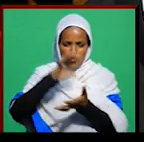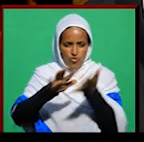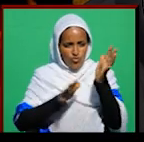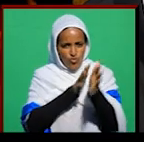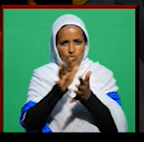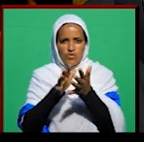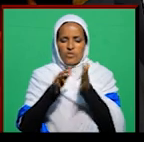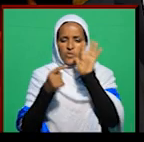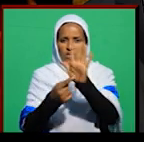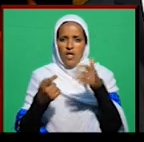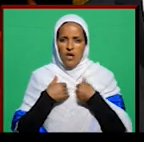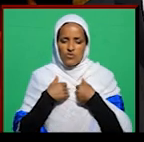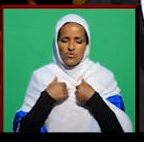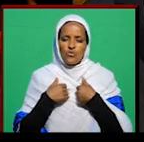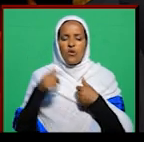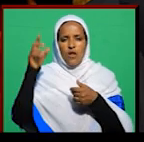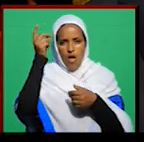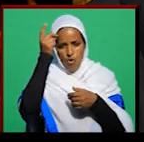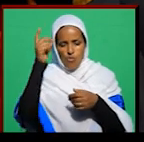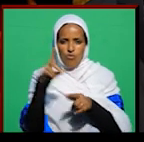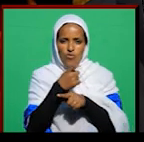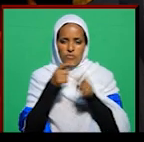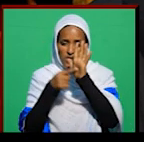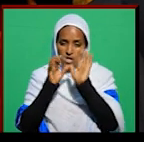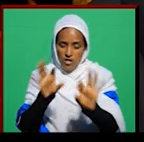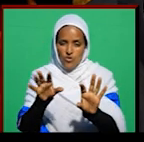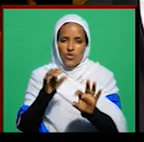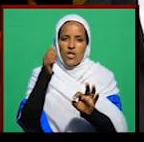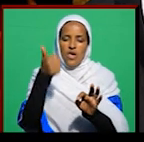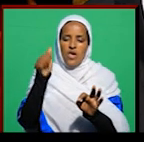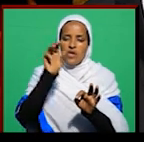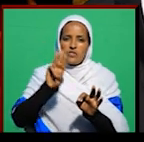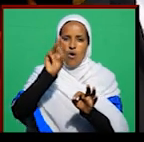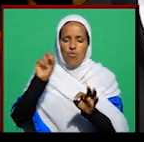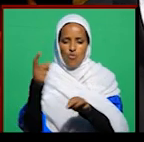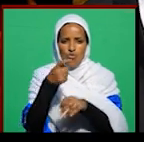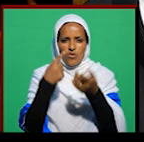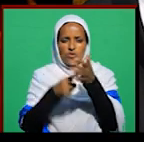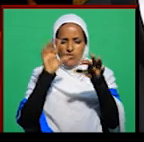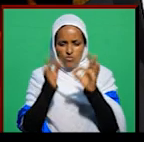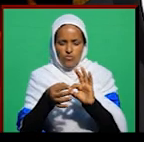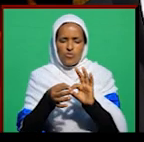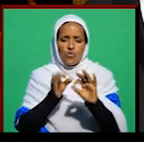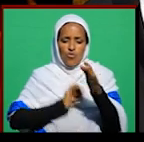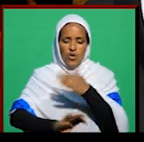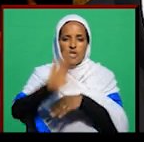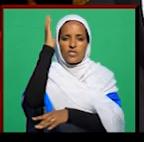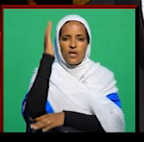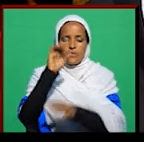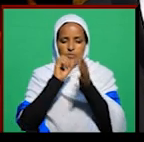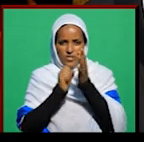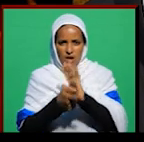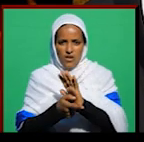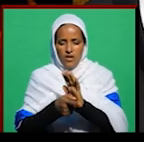ዝንጉርጉር የሆኑትን ምልክት ያላቸው ነቁጥ ያላቸው ለያዕቆብ ሆኑ፣ ምልክት የሌላቸው ደግሞ ለኤሳው ሆኑ። ሊቃውንት መተርጉማን ያዕቆብ የወልደ እግዚአብሔር